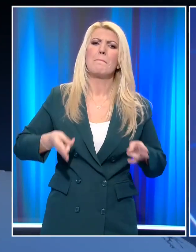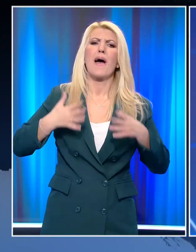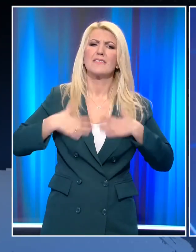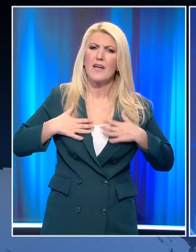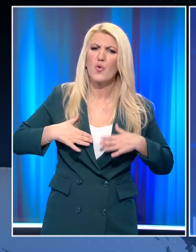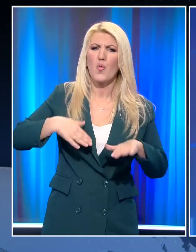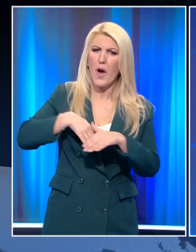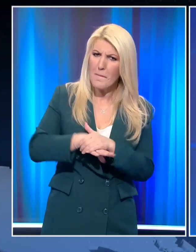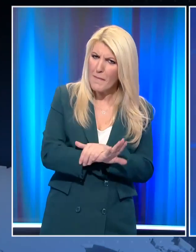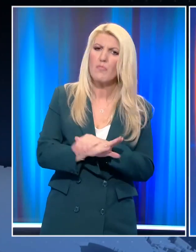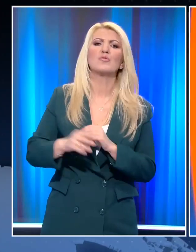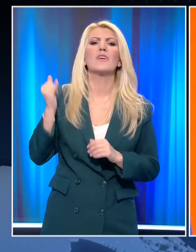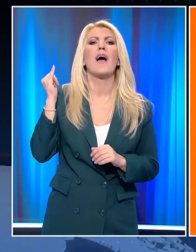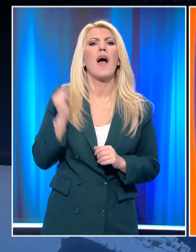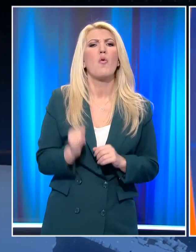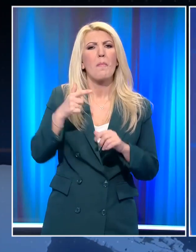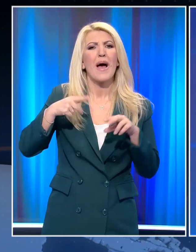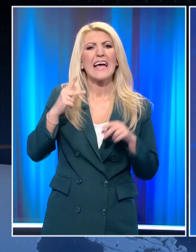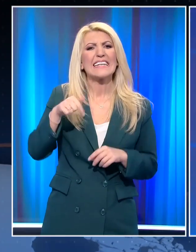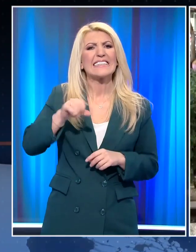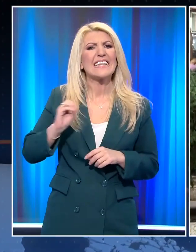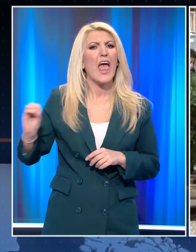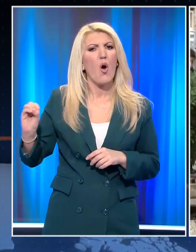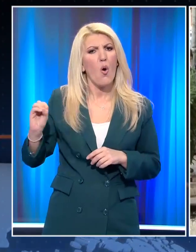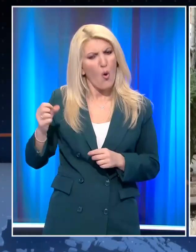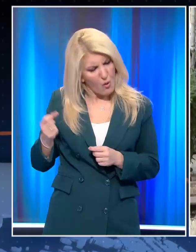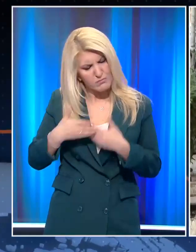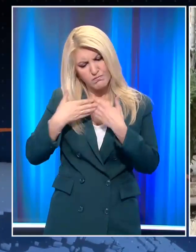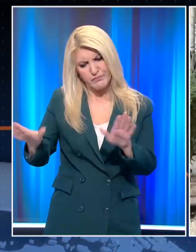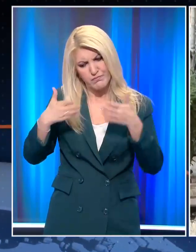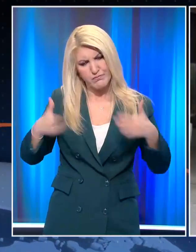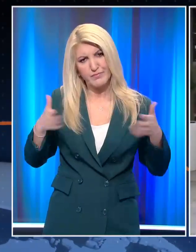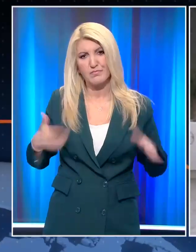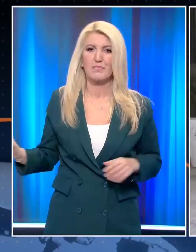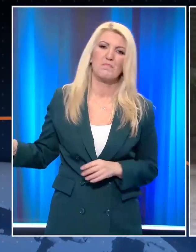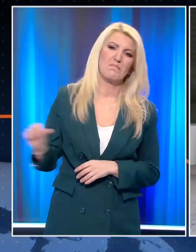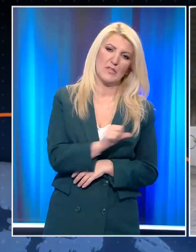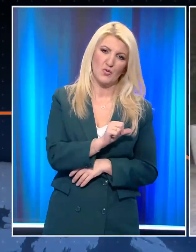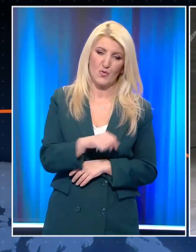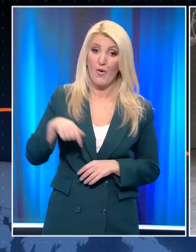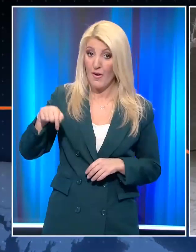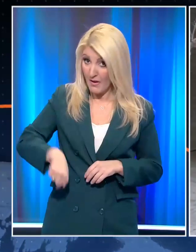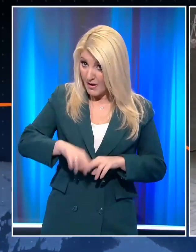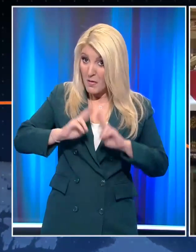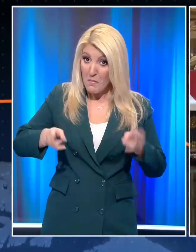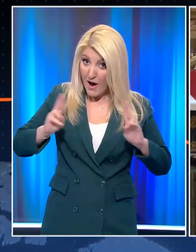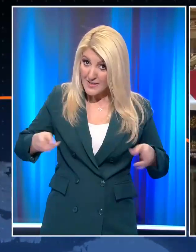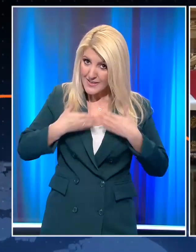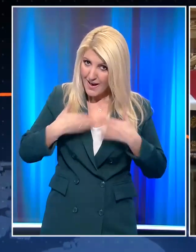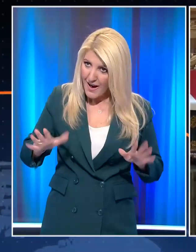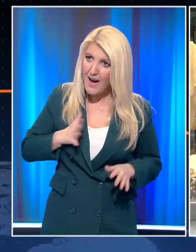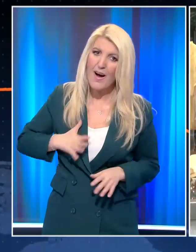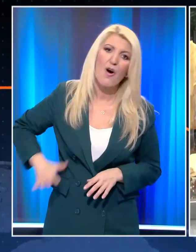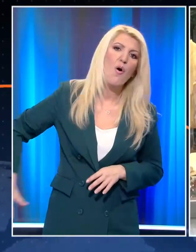του click away, δίνοντας ανάσα στο λιανεμπόριο. Η κίνηση του λιανεμπορίου από τη Δευτέρα είναι γεγονός, το οποίο ξάφνιασε ευχάριστα και γέμισε